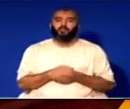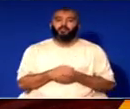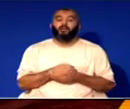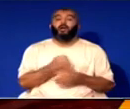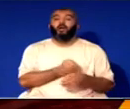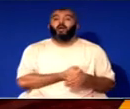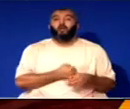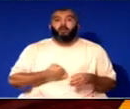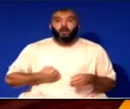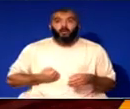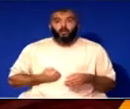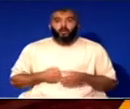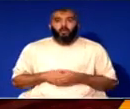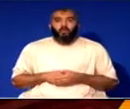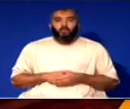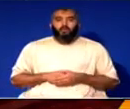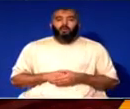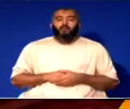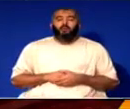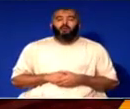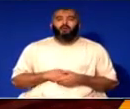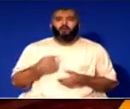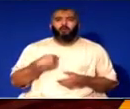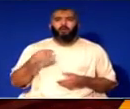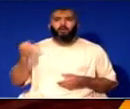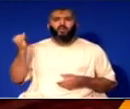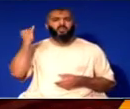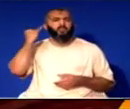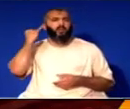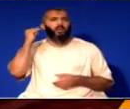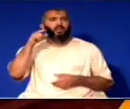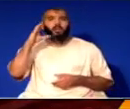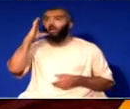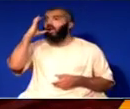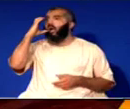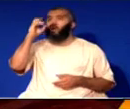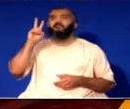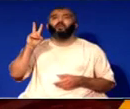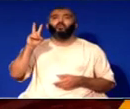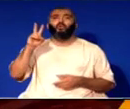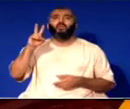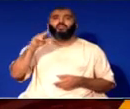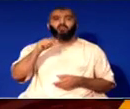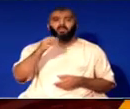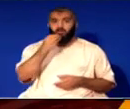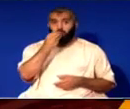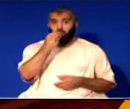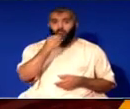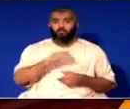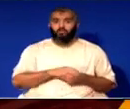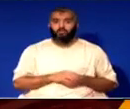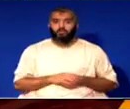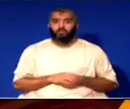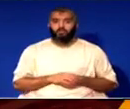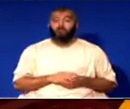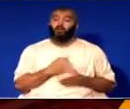رمضان سمعت باللي قالوا كاين قال فطرة فنتولين، قال لك دواء ماشي هواء.